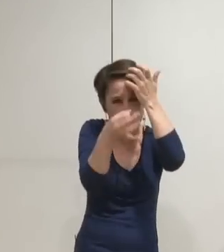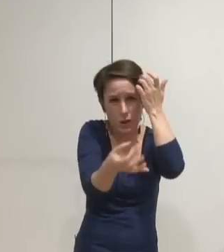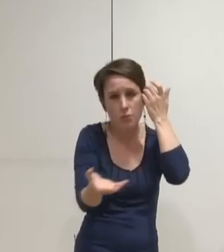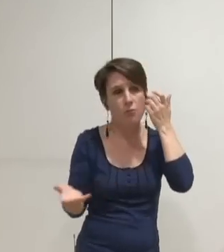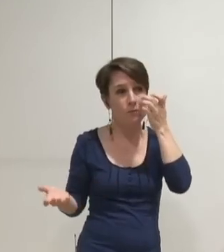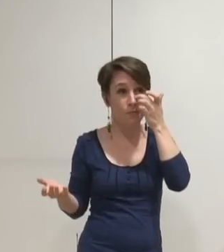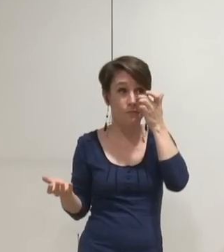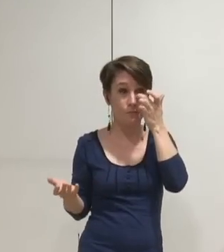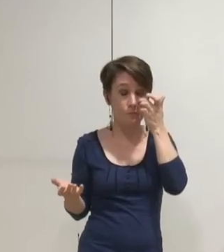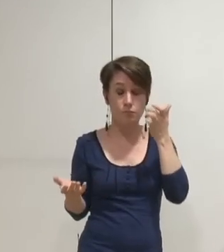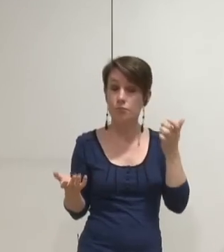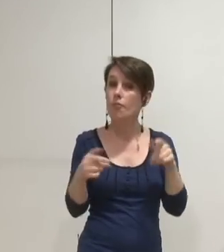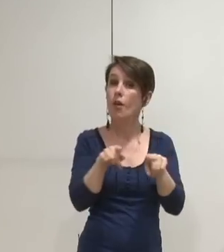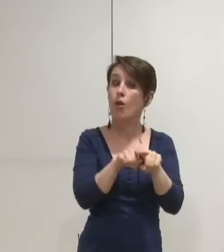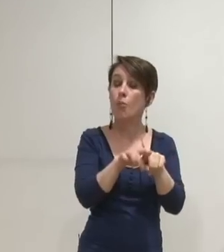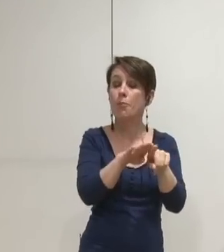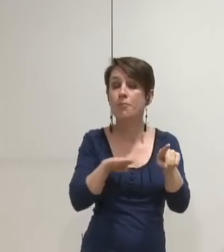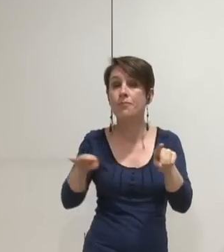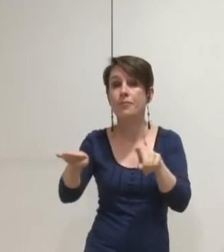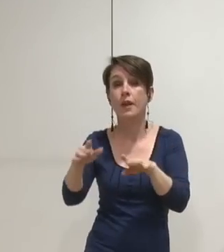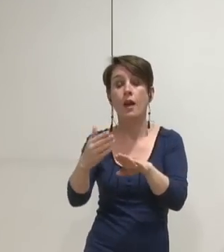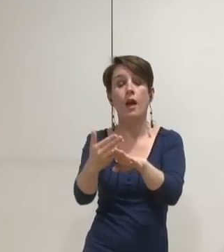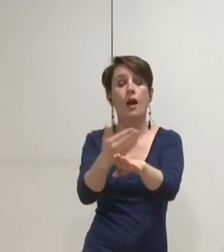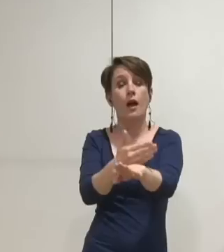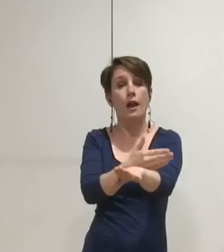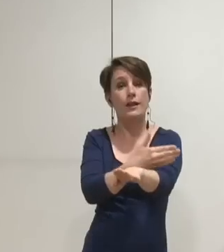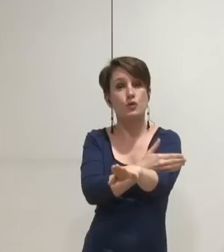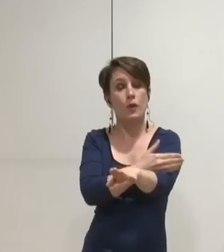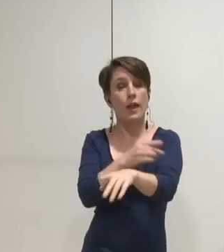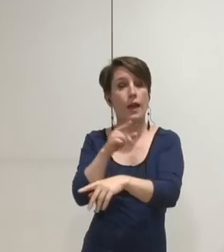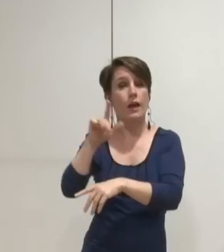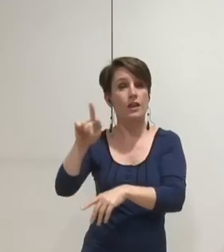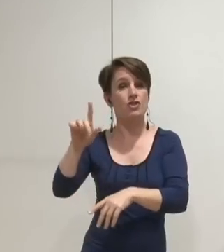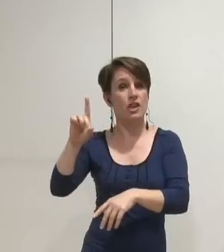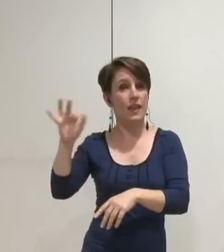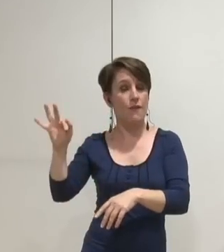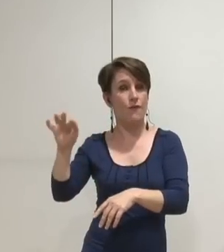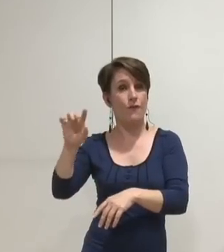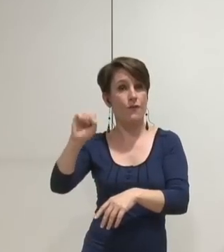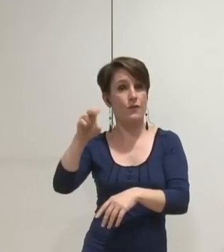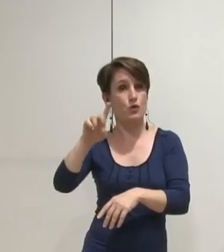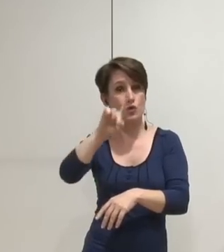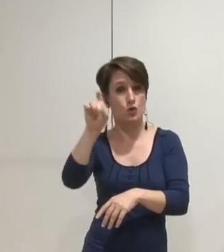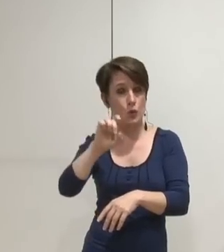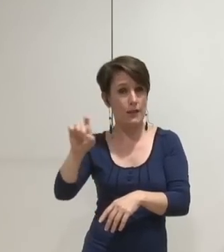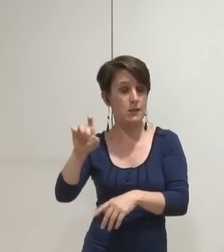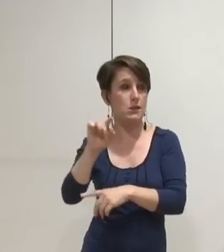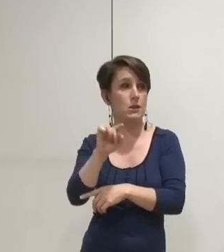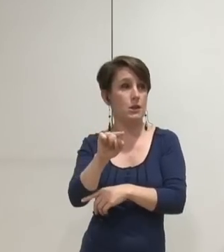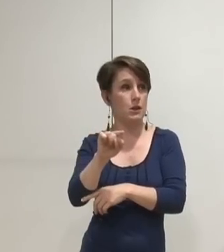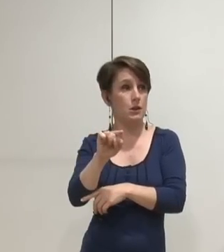d'ailleurs que l'actionnaire industriel GDF suè présent au conseil d'administration de la SEM